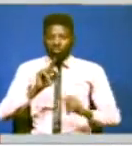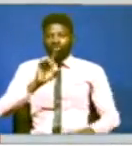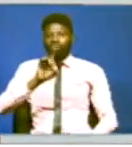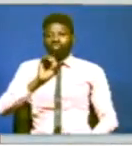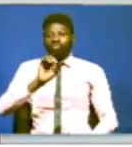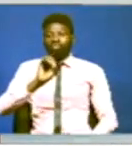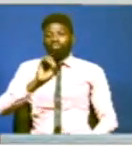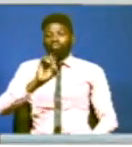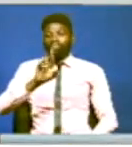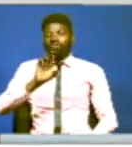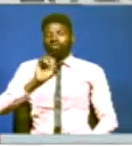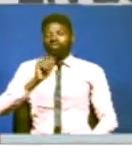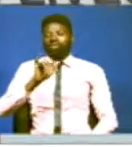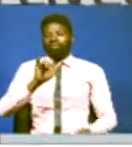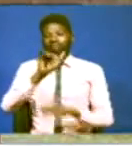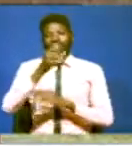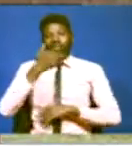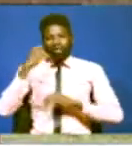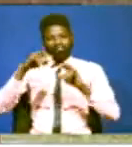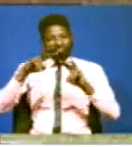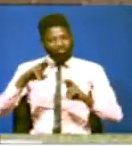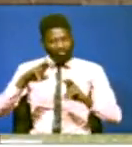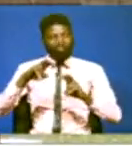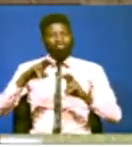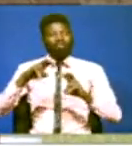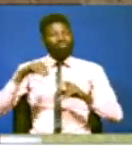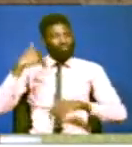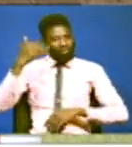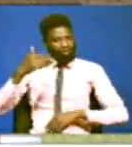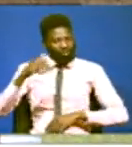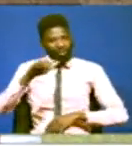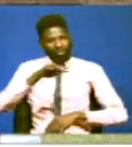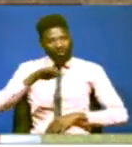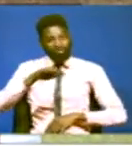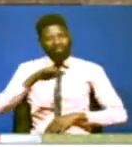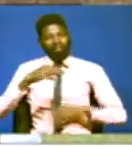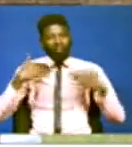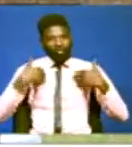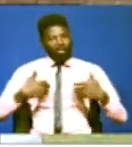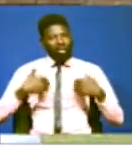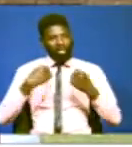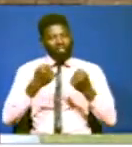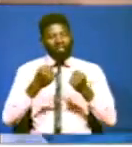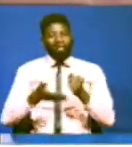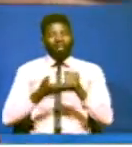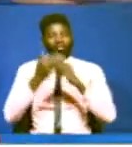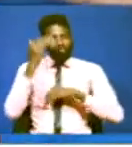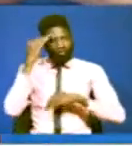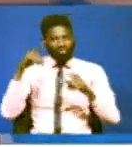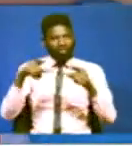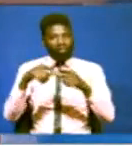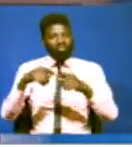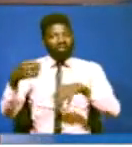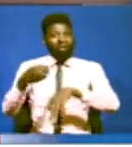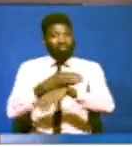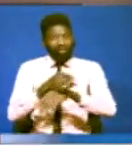wa kimatibabu ili kubaini mapema na kutibu saratani ya kizazi, akisema mbinu hiyo ndio bora zaidi ya kukabiliana na jinamizi